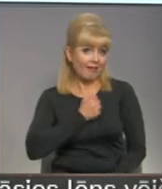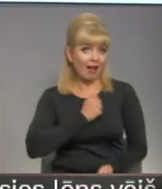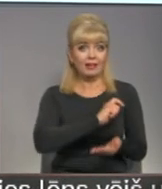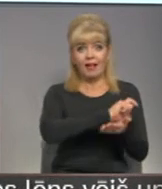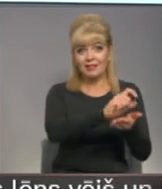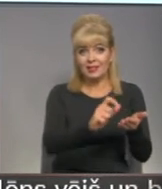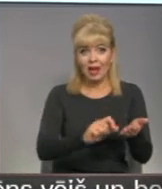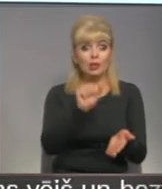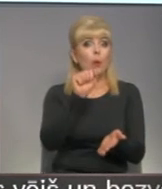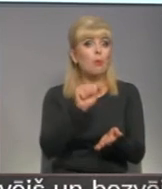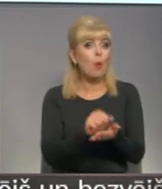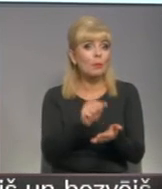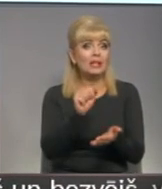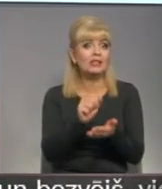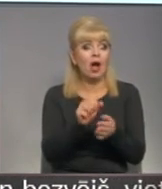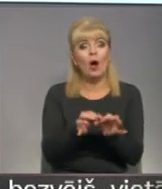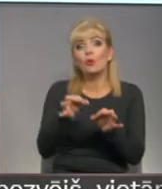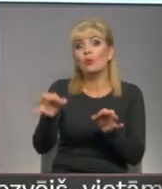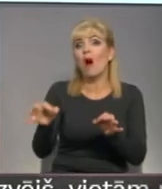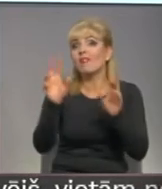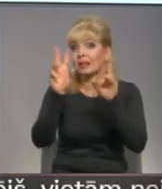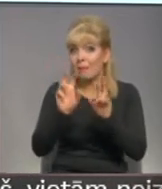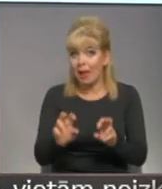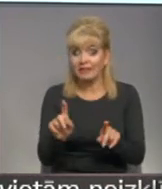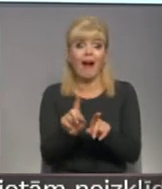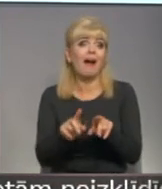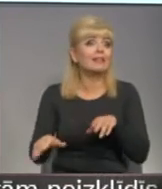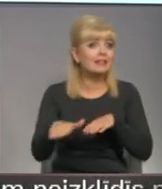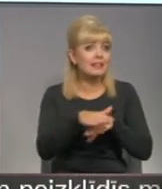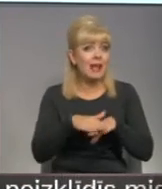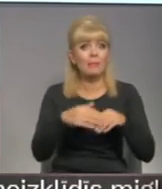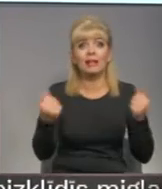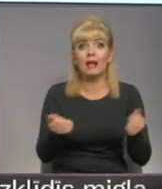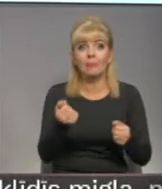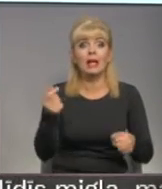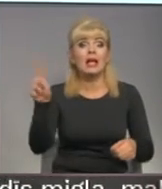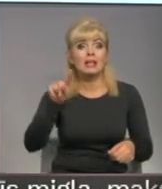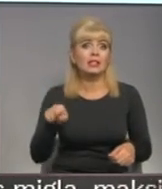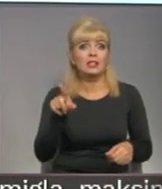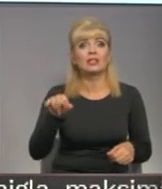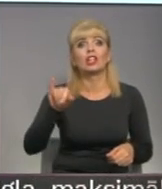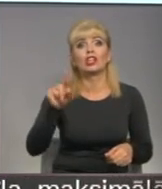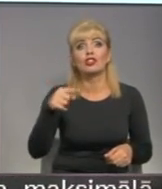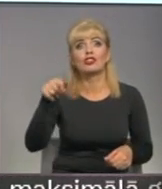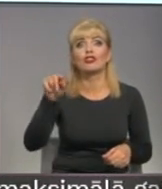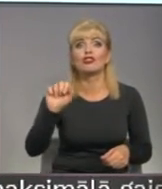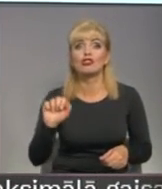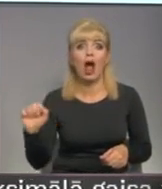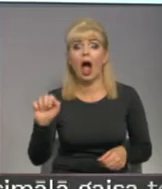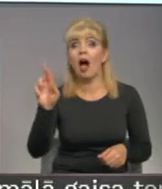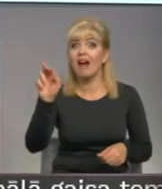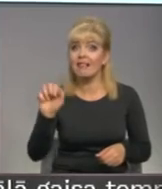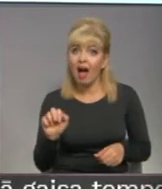Latgales dzejnieka, publiciste, novada pētnieka un sabiedriskā darbinieka Antona Slišāna ieguldījums latgaliešu valodas popularizēšanā